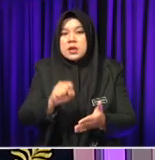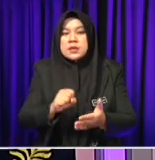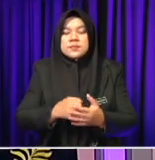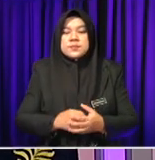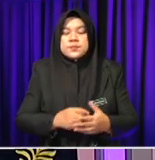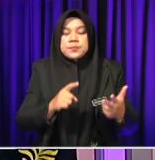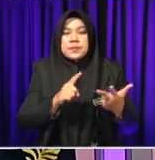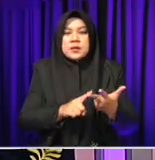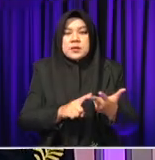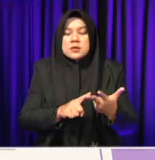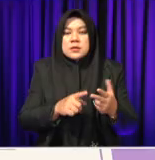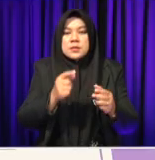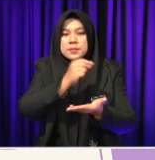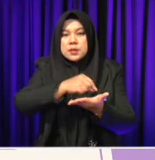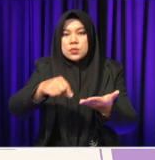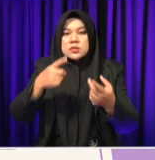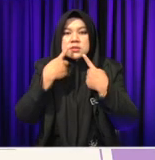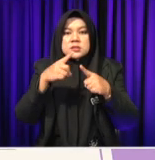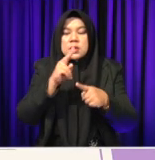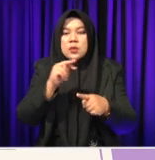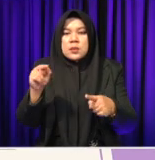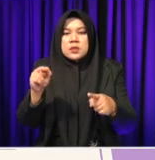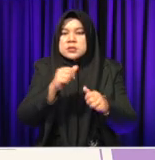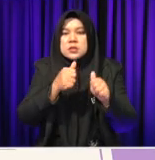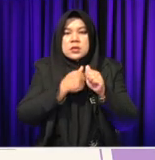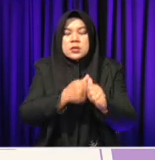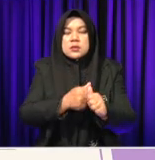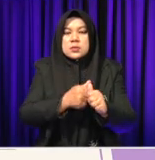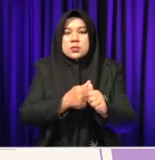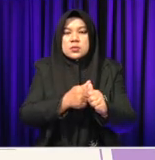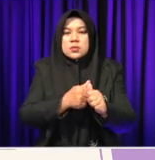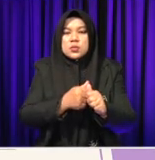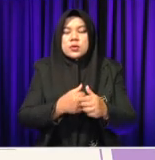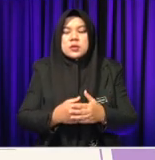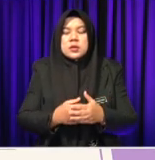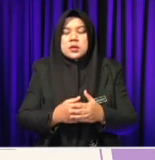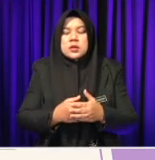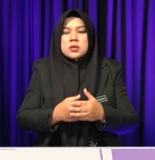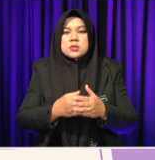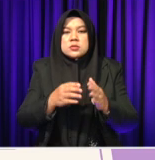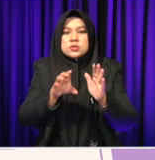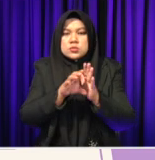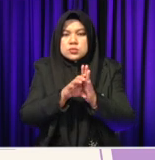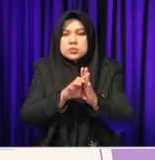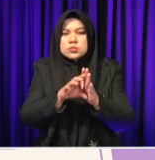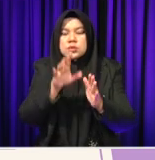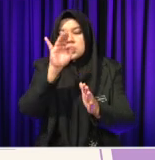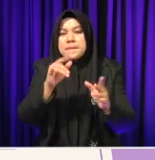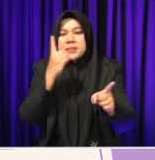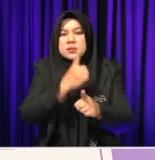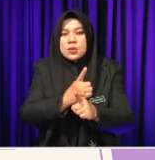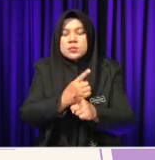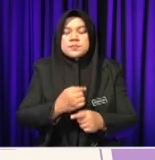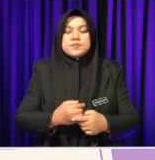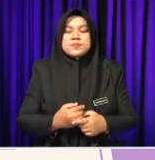kemudian penulisan jawapan tidak menepati spesifikasi motor ada spek kan jawab soalan pun